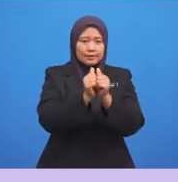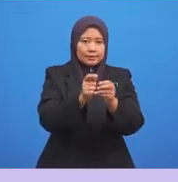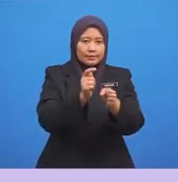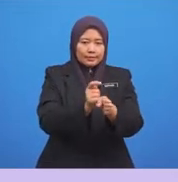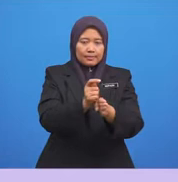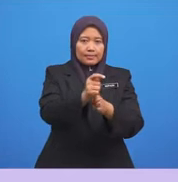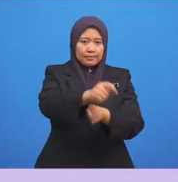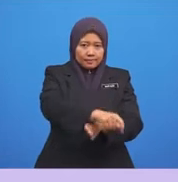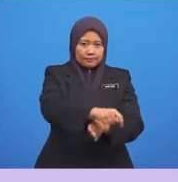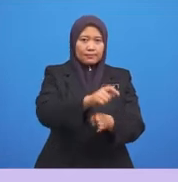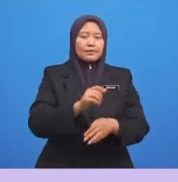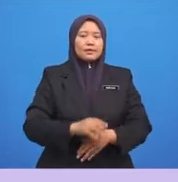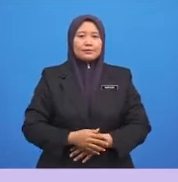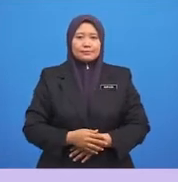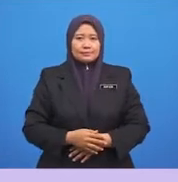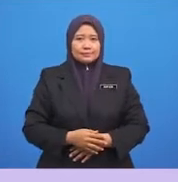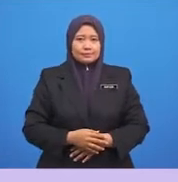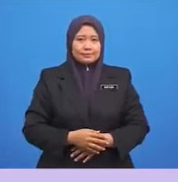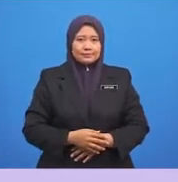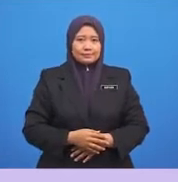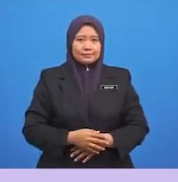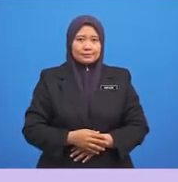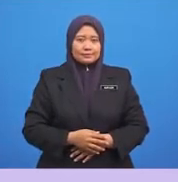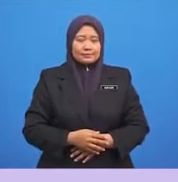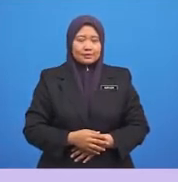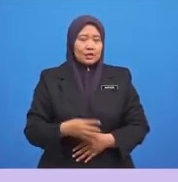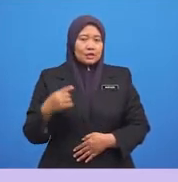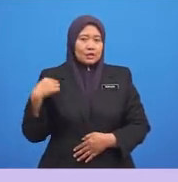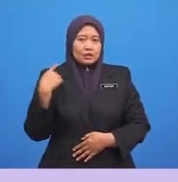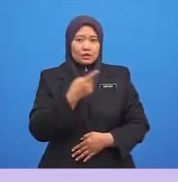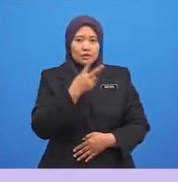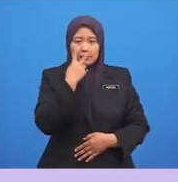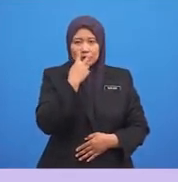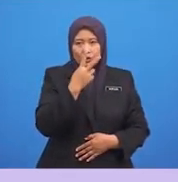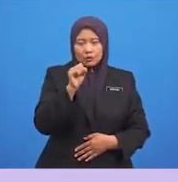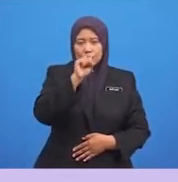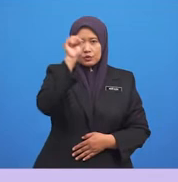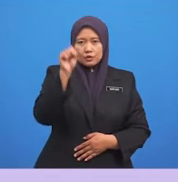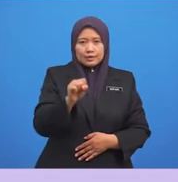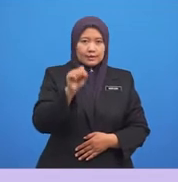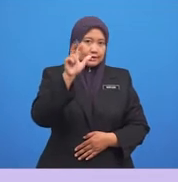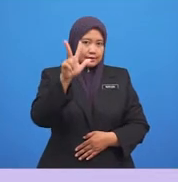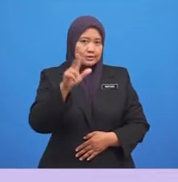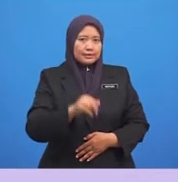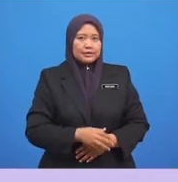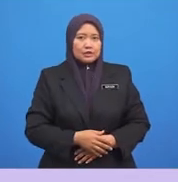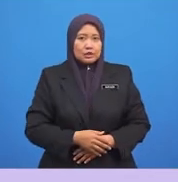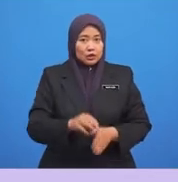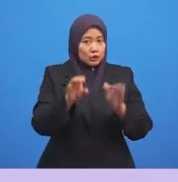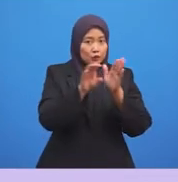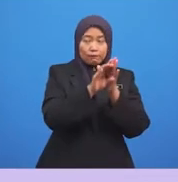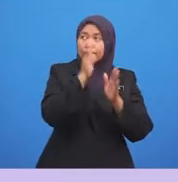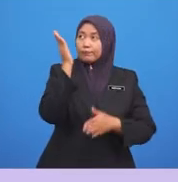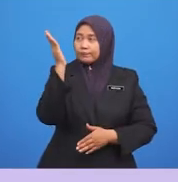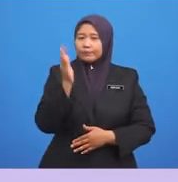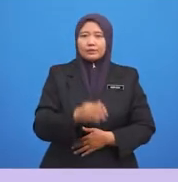tebing. Pandai. Kita tengok pula soalan ketiga. Tengok gambar betul-betul.